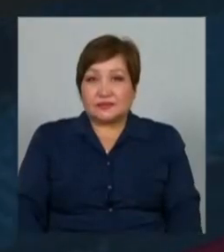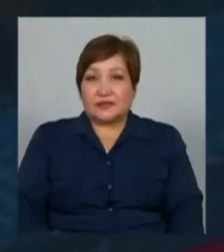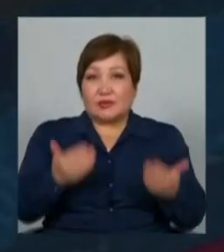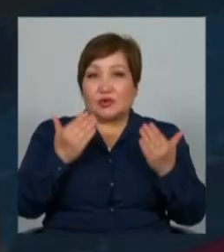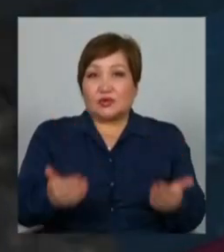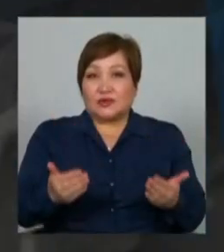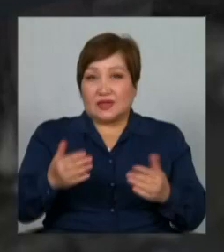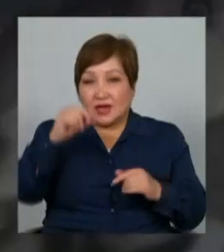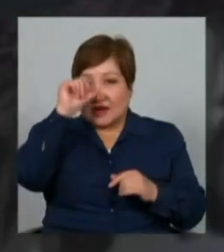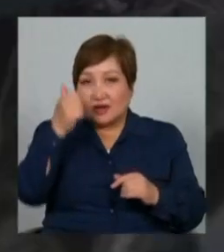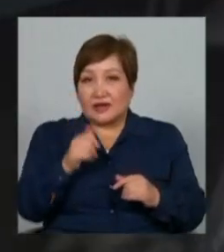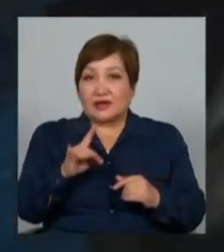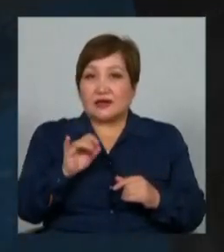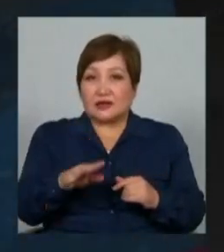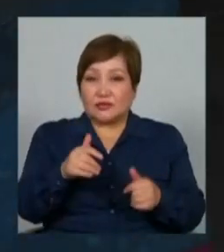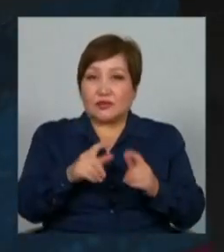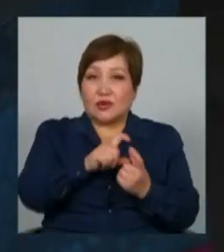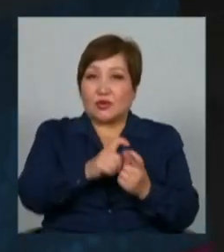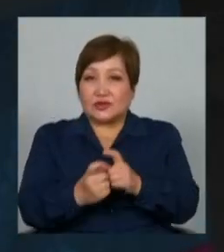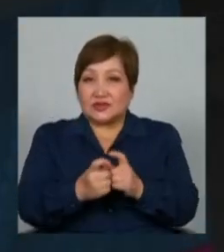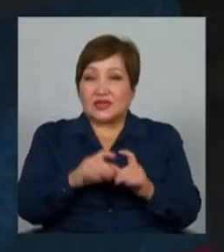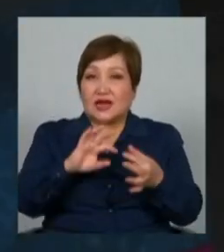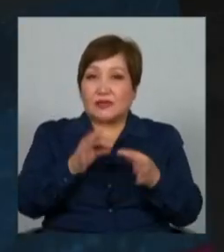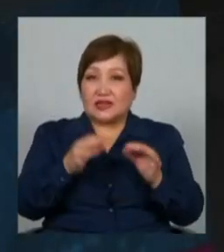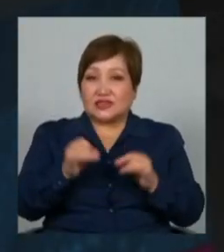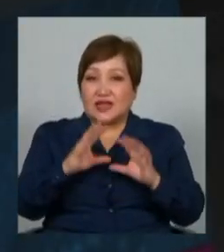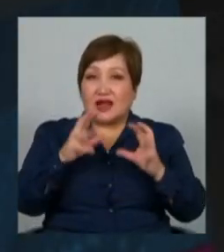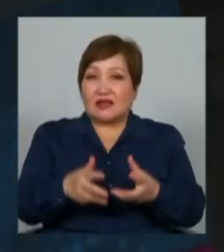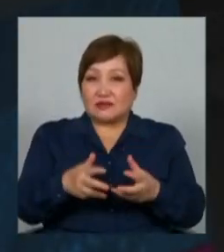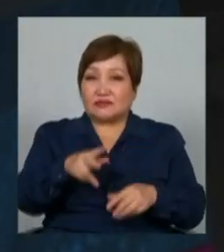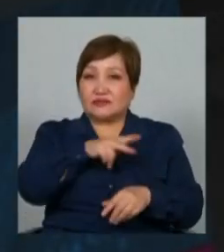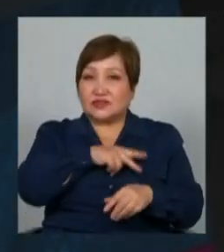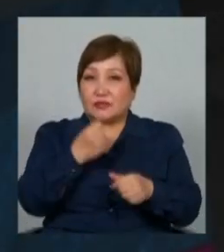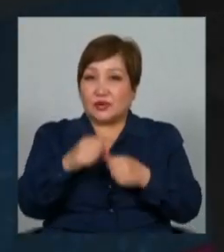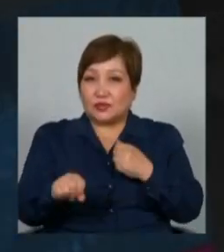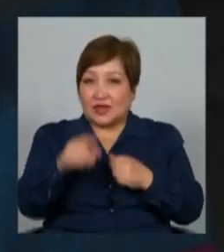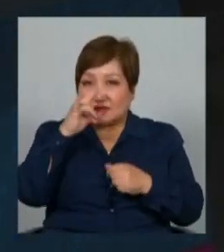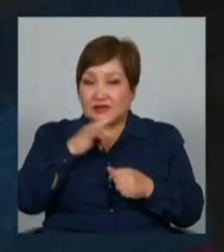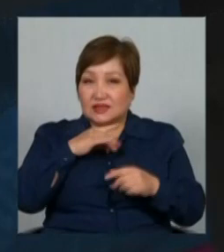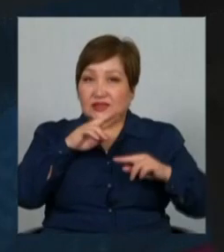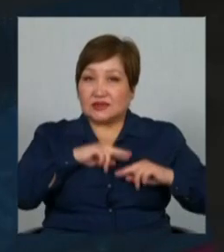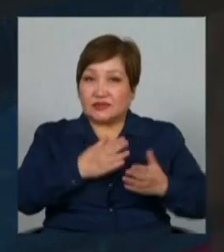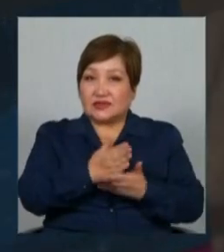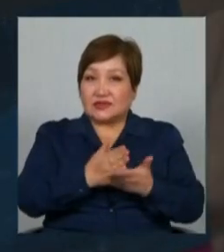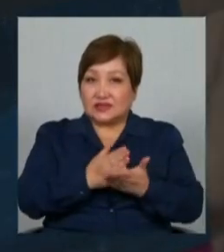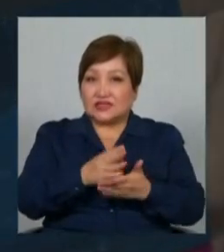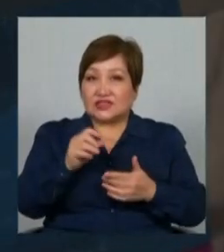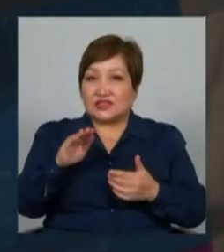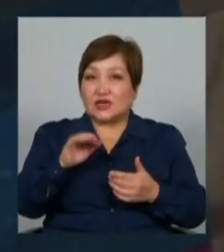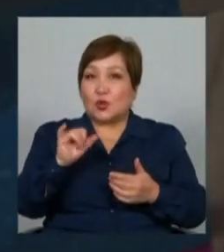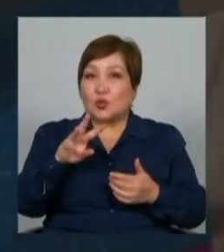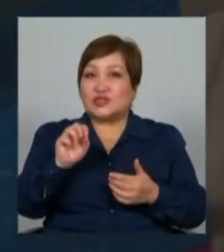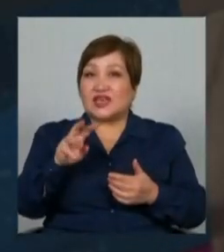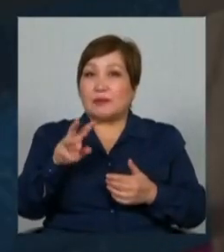Бүгін грек-рим күресінен олимпиада және әлем чемпионы Қазақстанның еңбек ері Жақсылық Үшкемпіровтің туған күні.